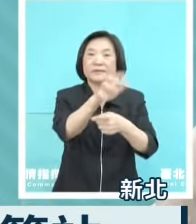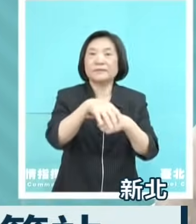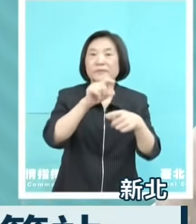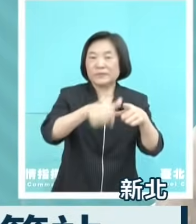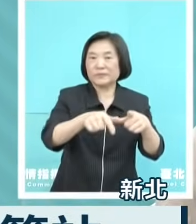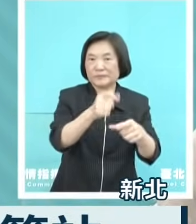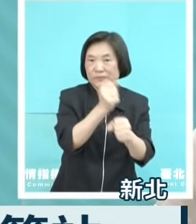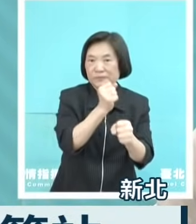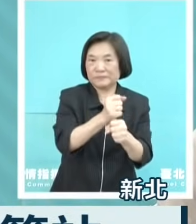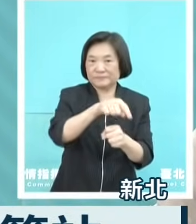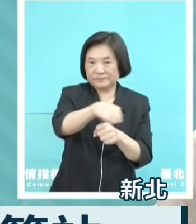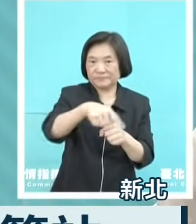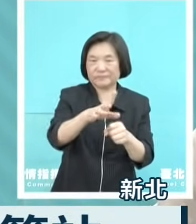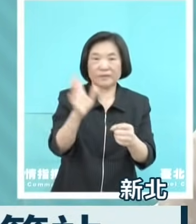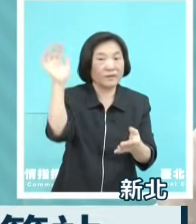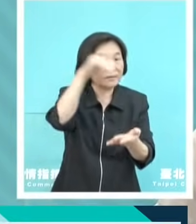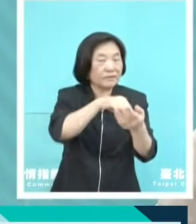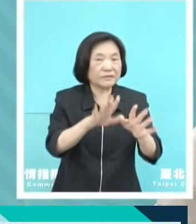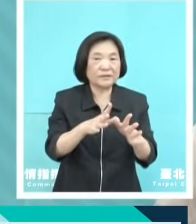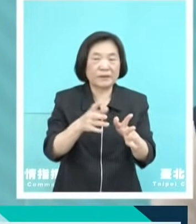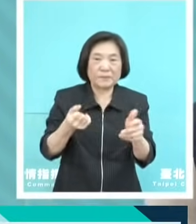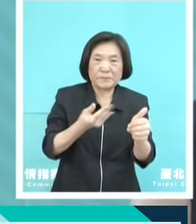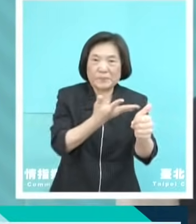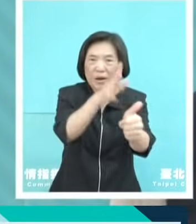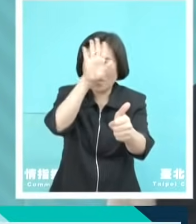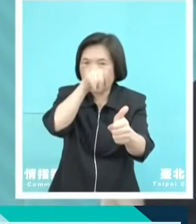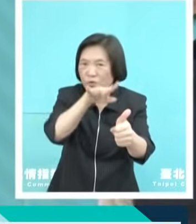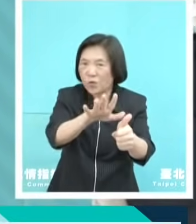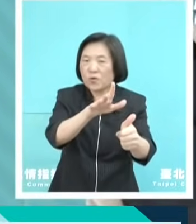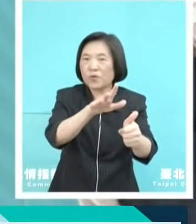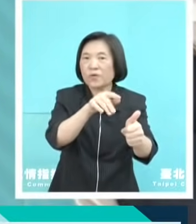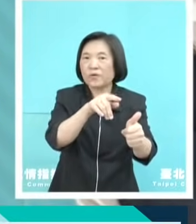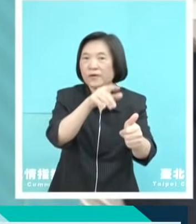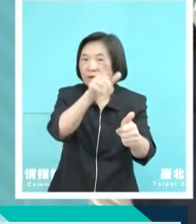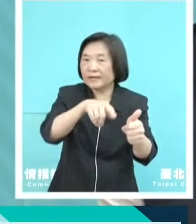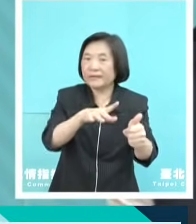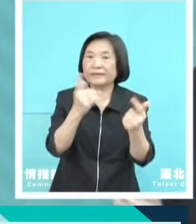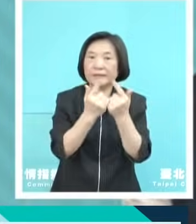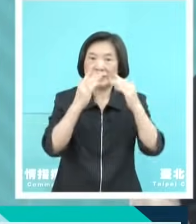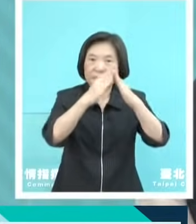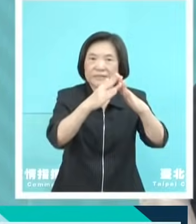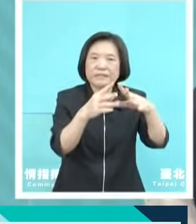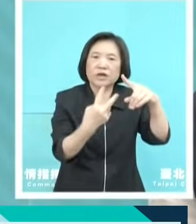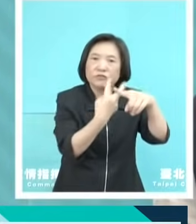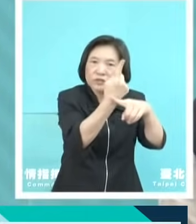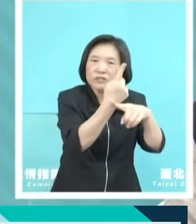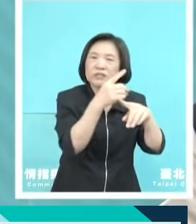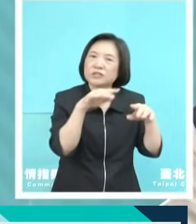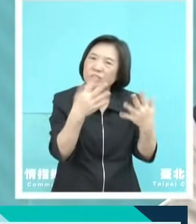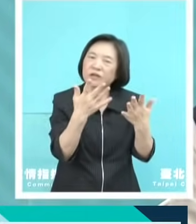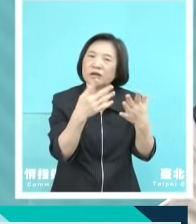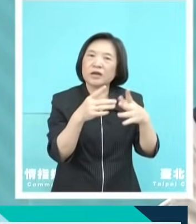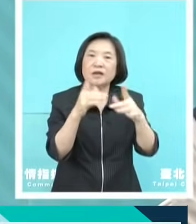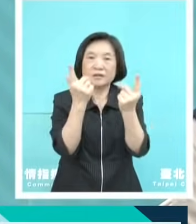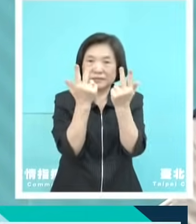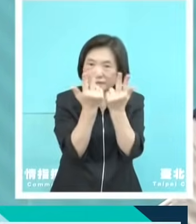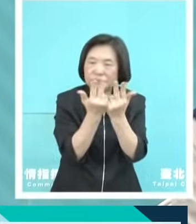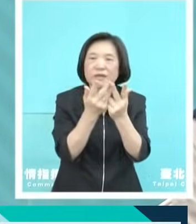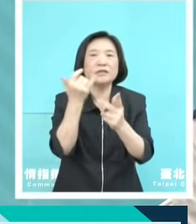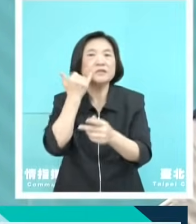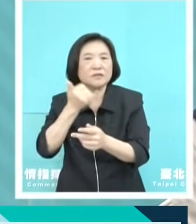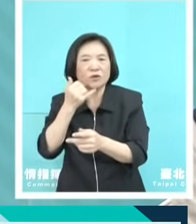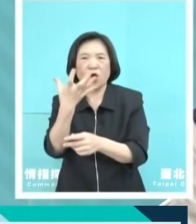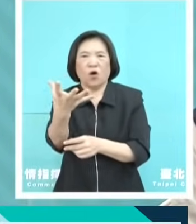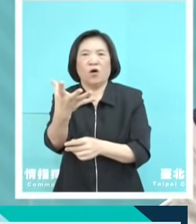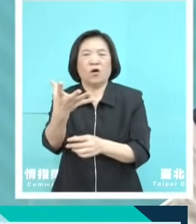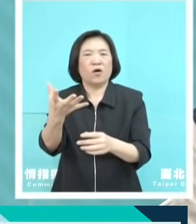染。 台北农产公司到现在为止感染确诊的一张，台北市的占不到一半，新北的基隆的一